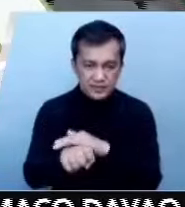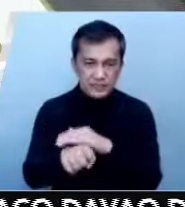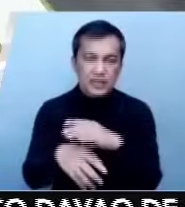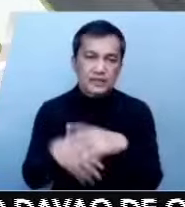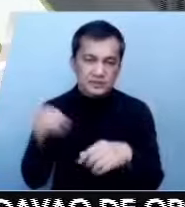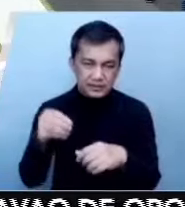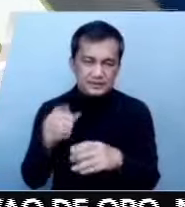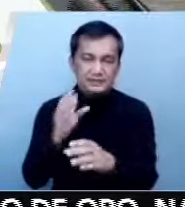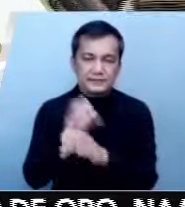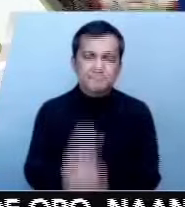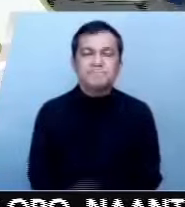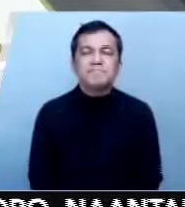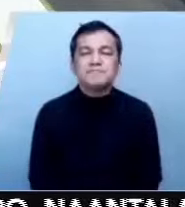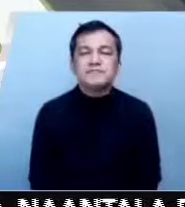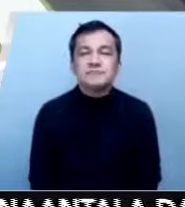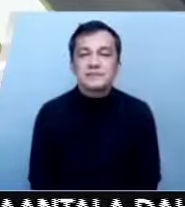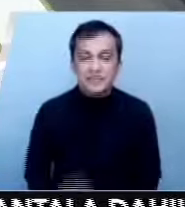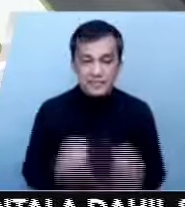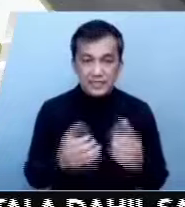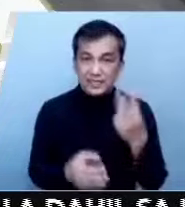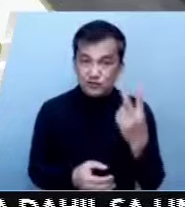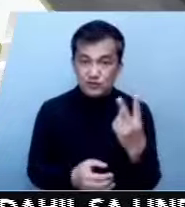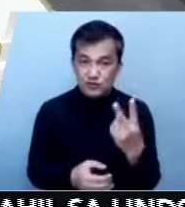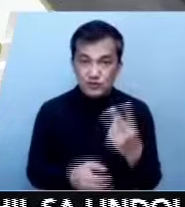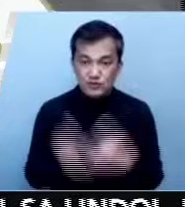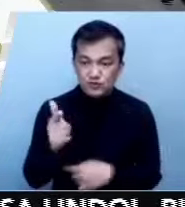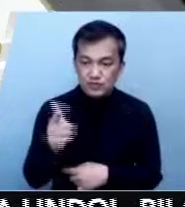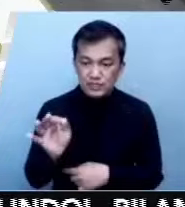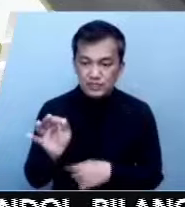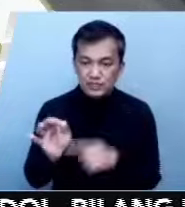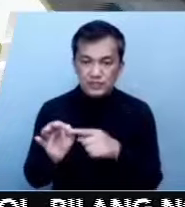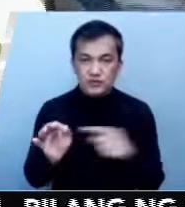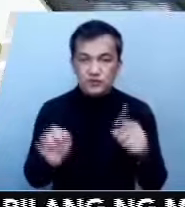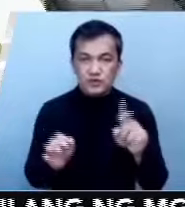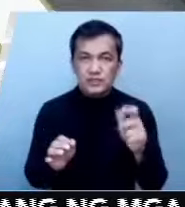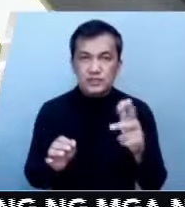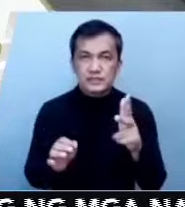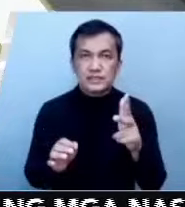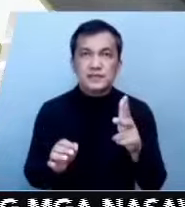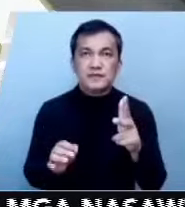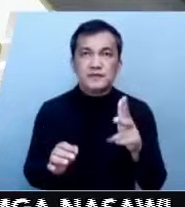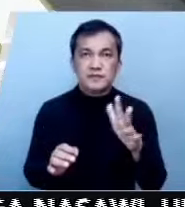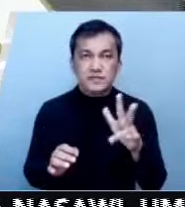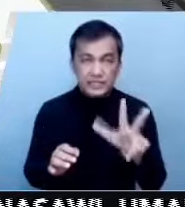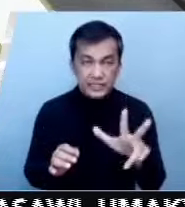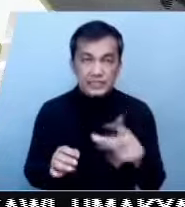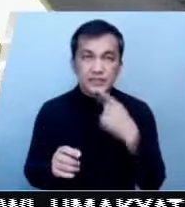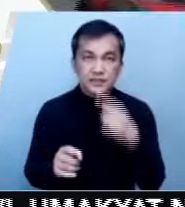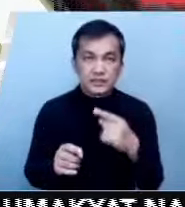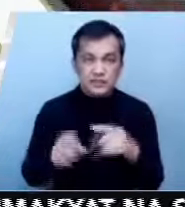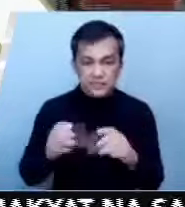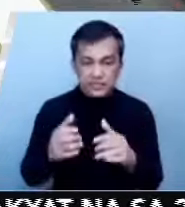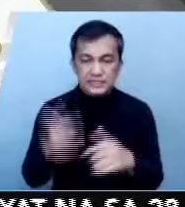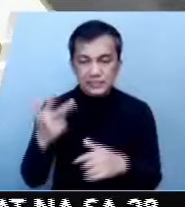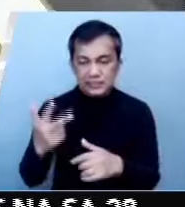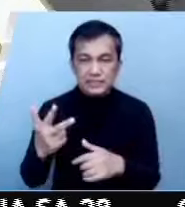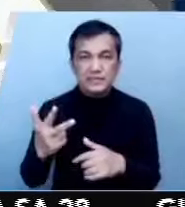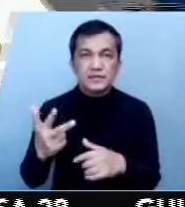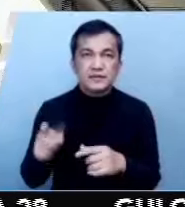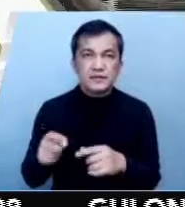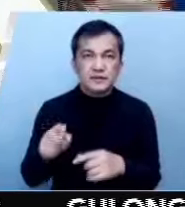sasakyan. Sa Class 2 vehicles, 29 hanggang 163 pesos naman. At para sa mga Class 3 vehicles,